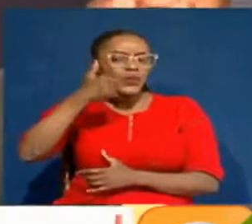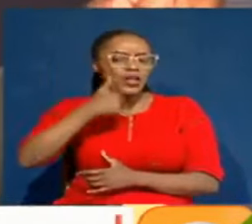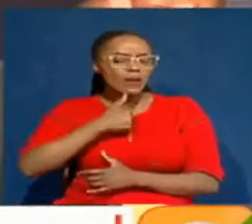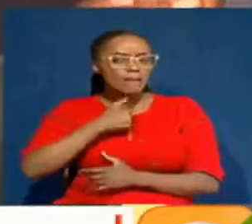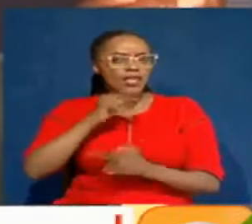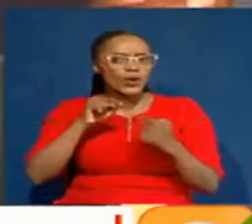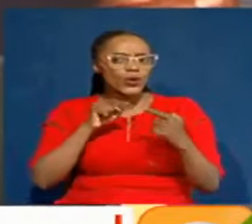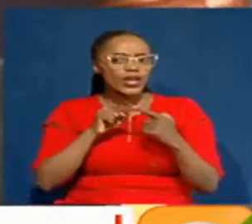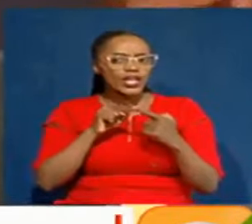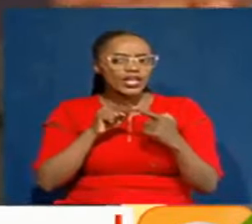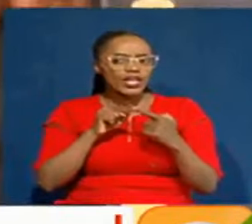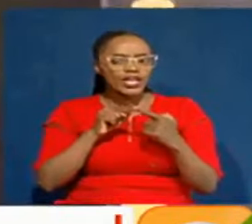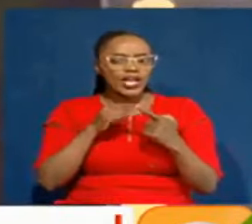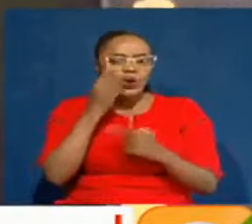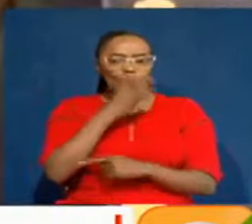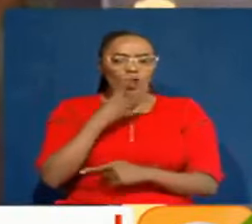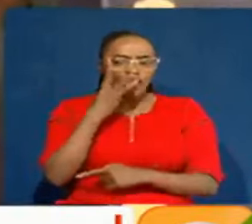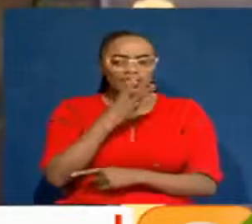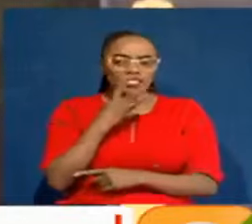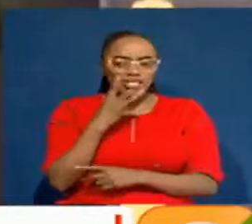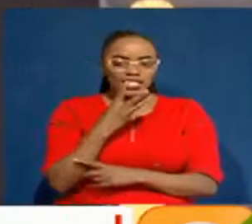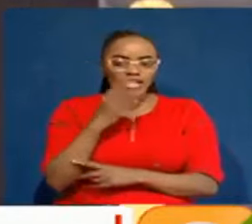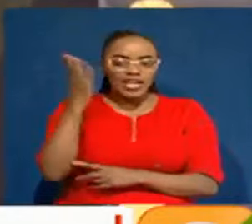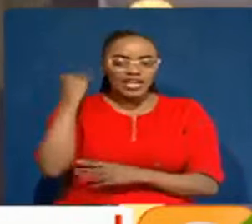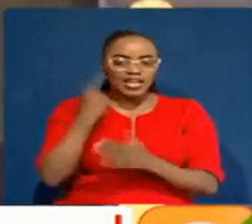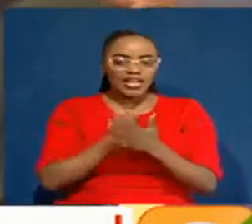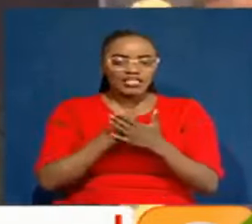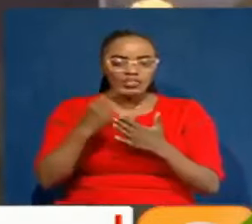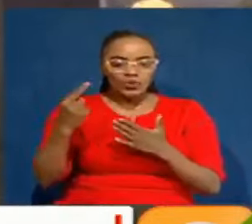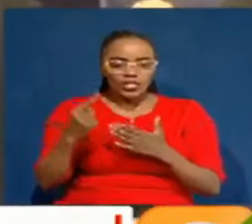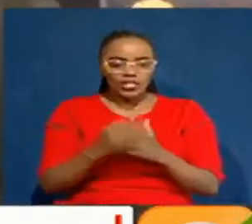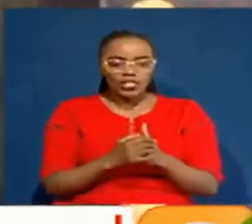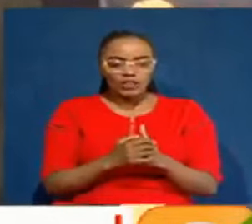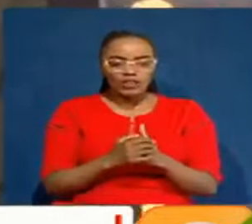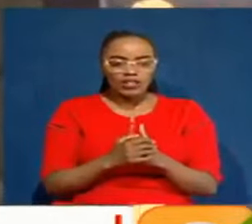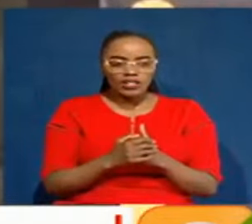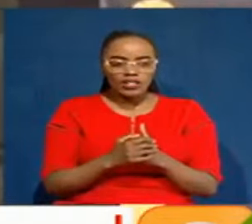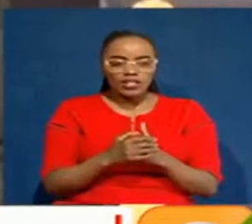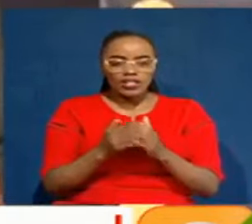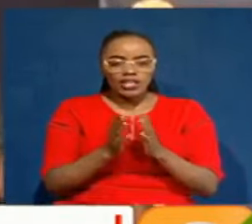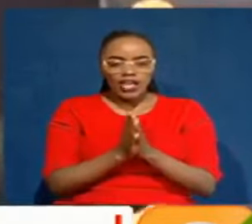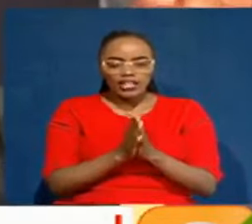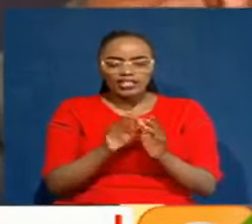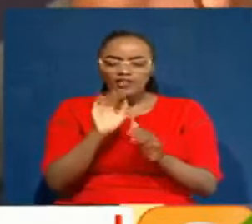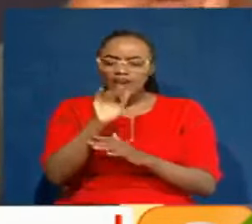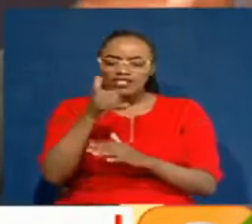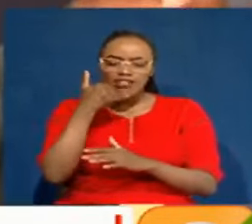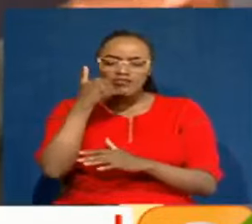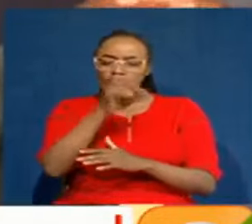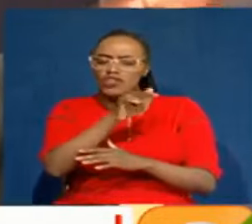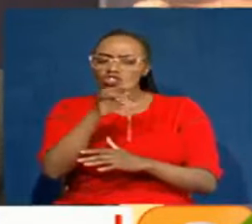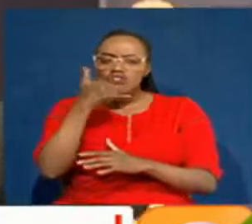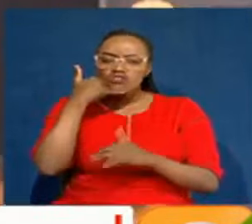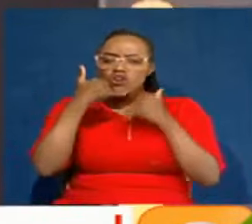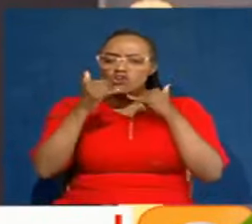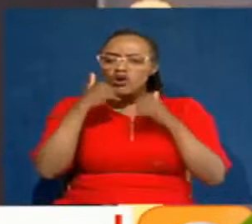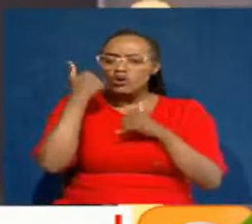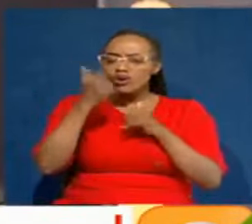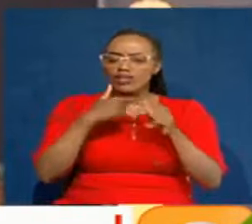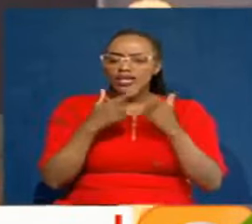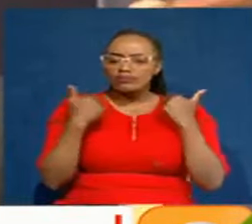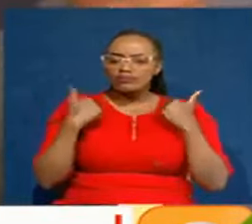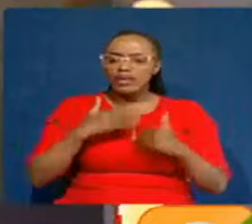ya Wednesday, last week. Nikapigwa simu, nikamuuliza nani anapiga simu, anaambia ni